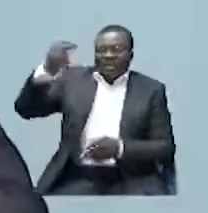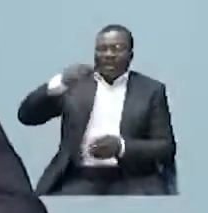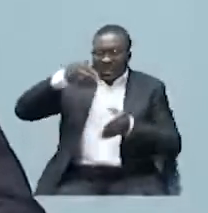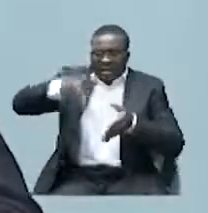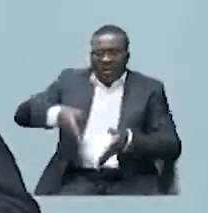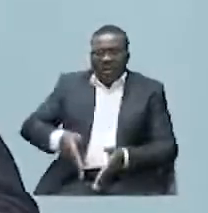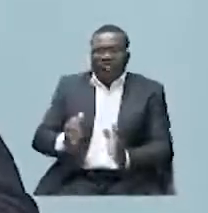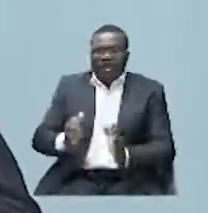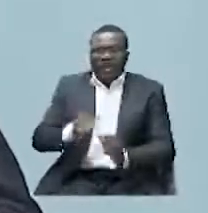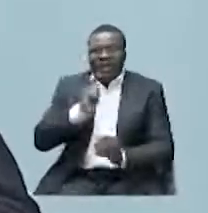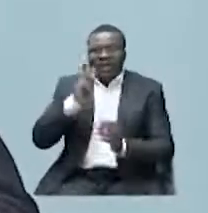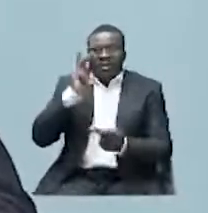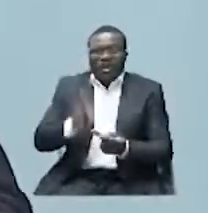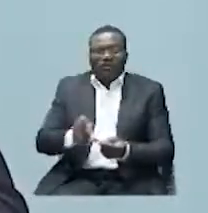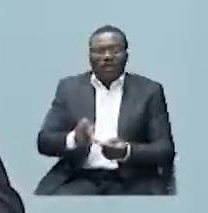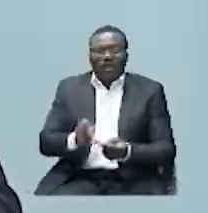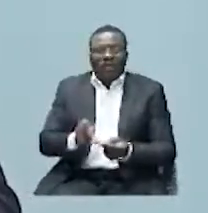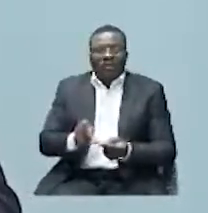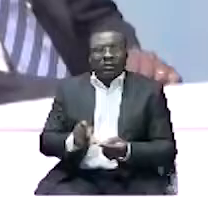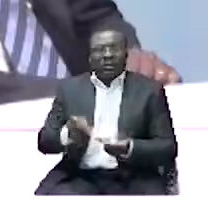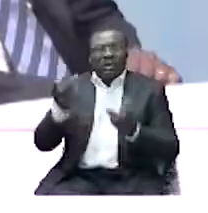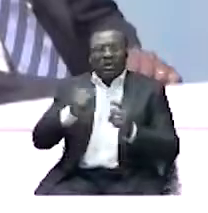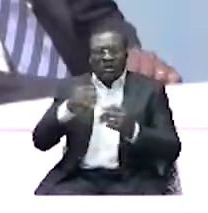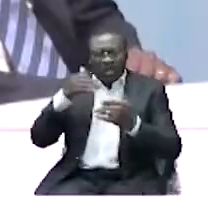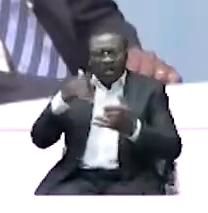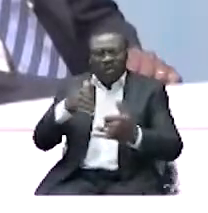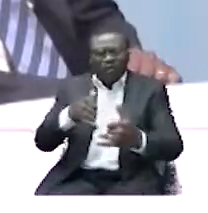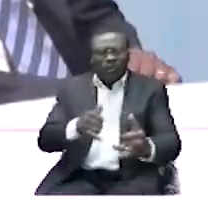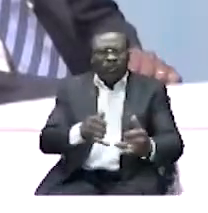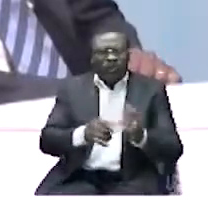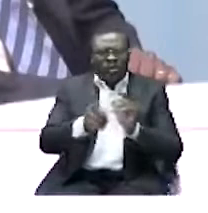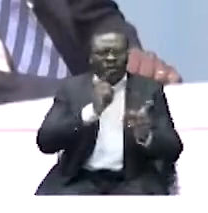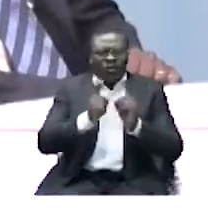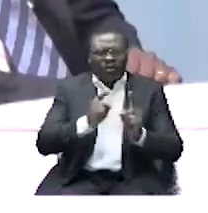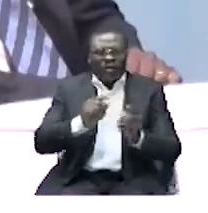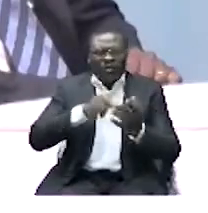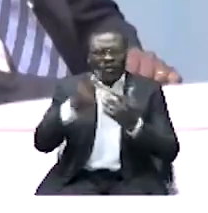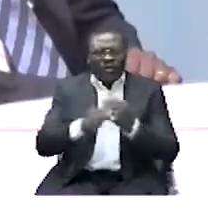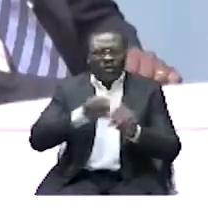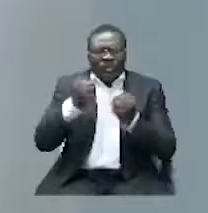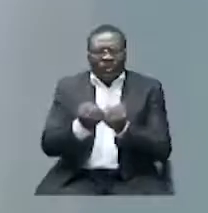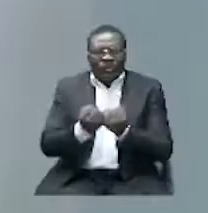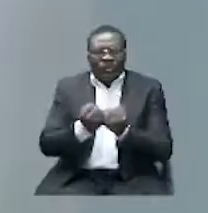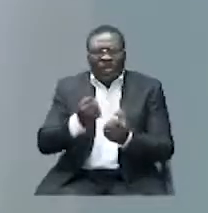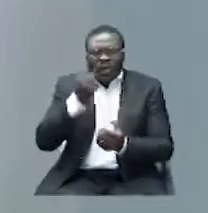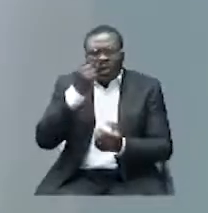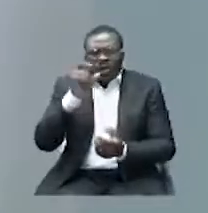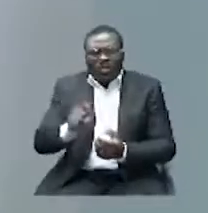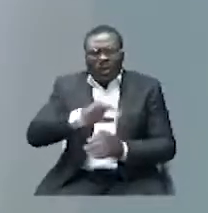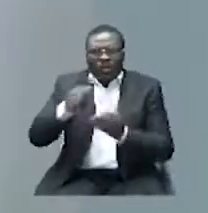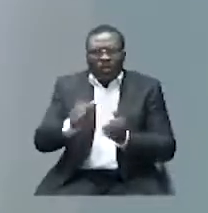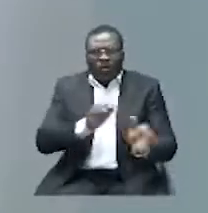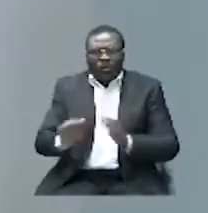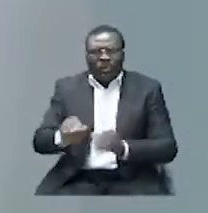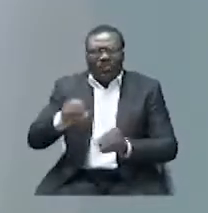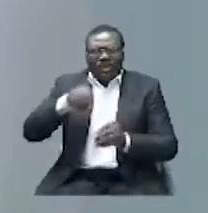d'être performante. Patrice Talon, quand on vous suit et quand on parcourt un peu votre projet de société, on se rend compte que tout est fait